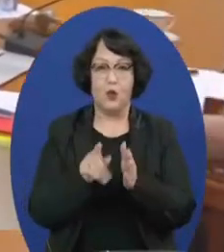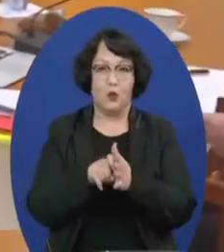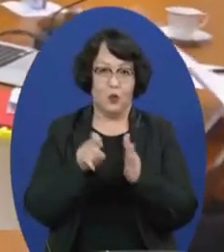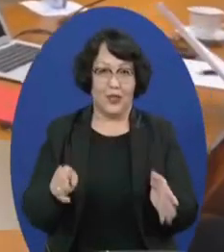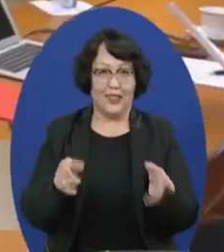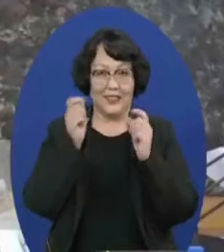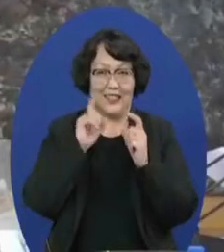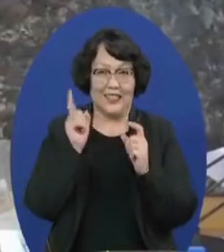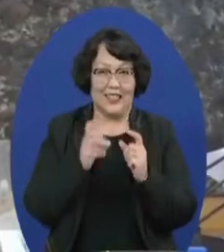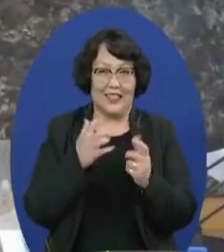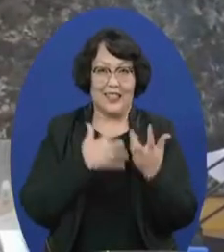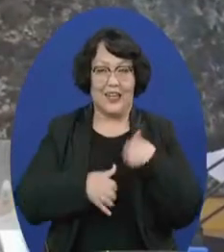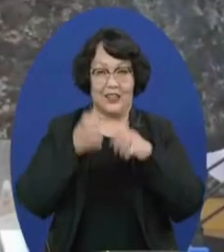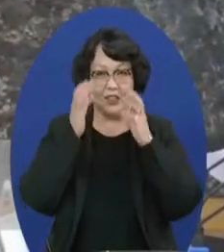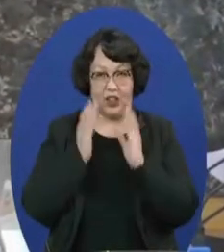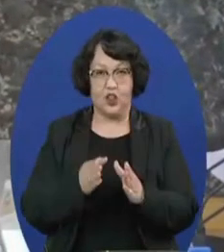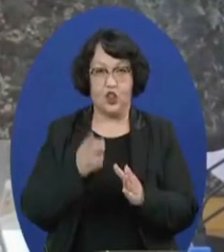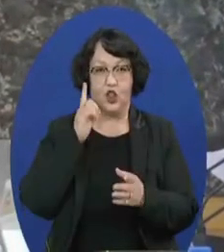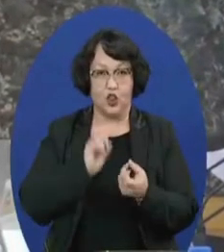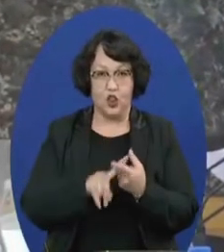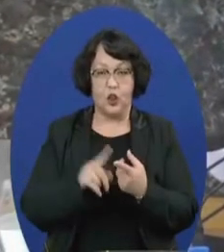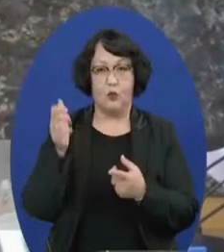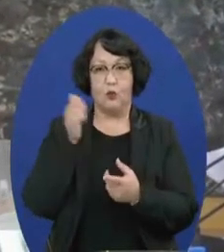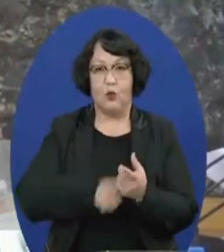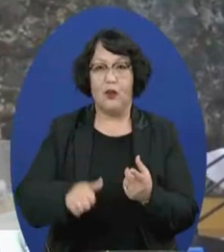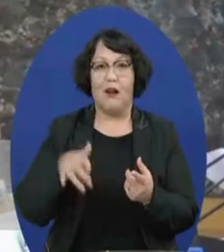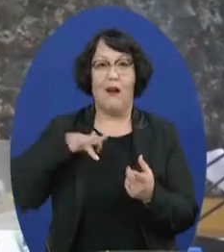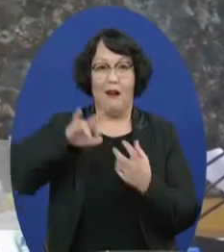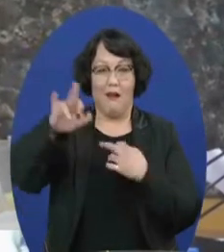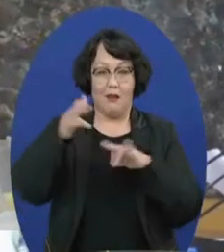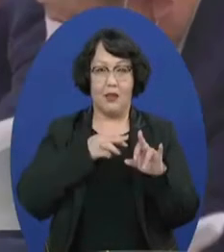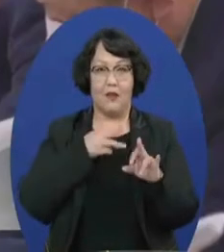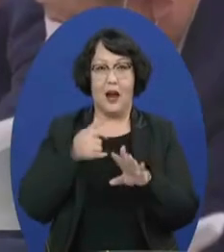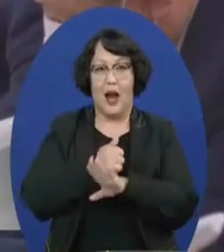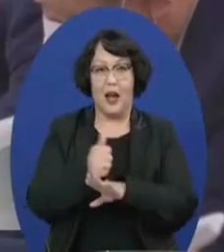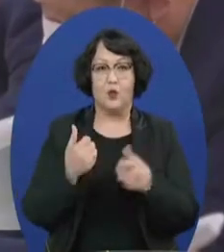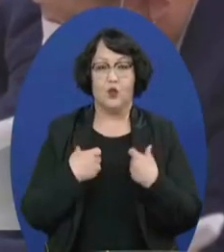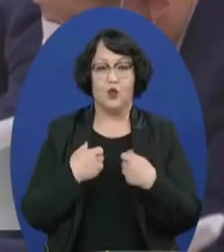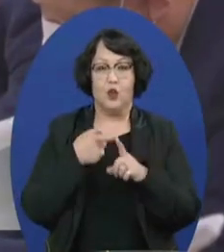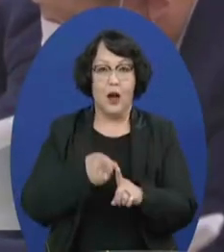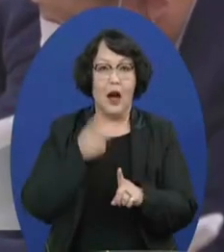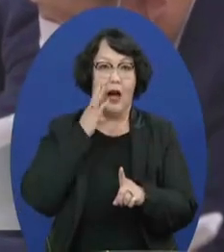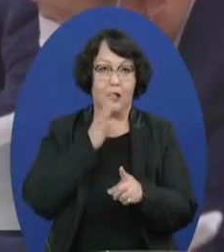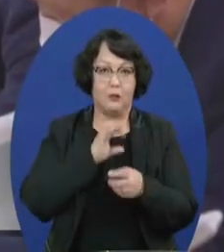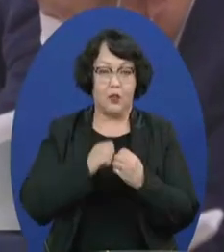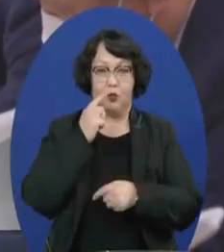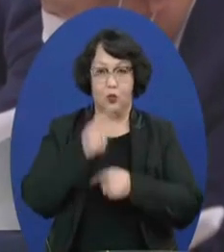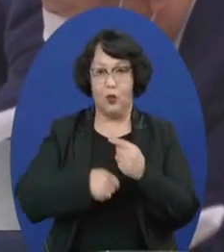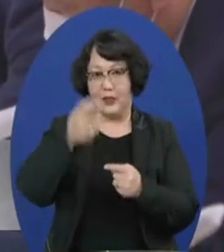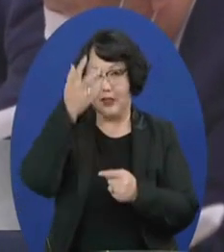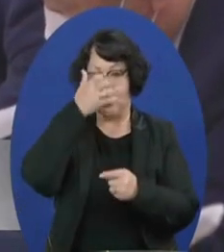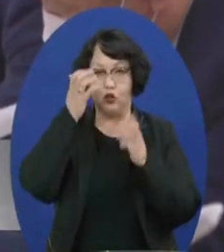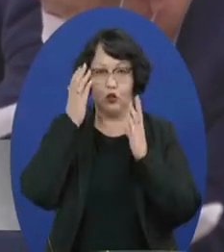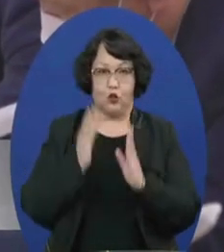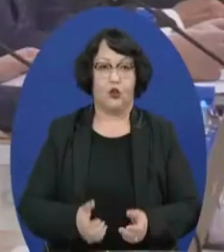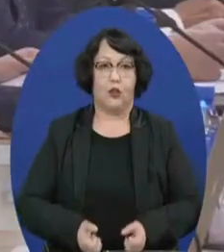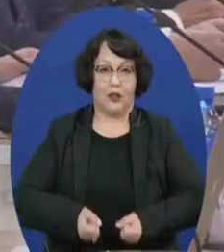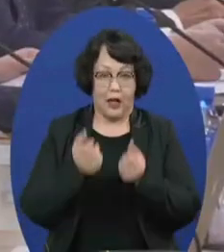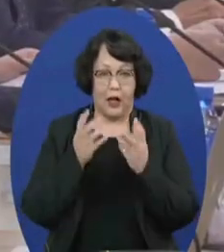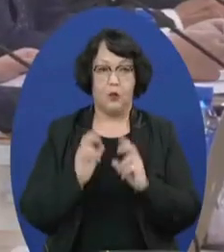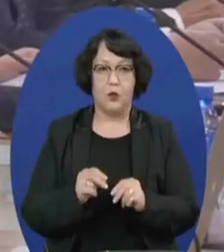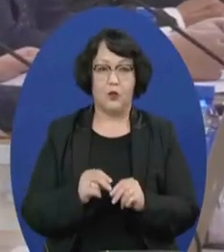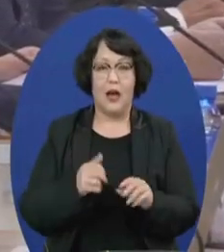цэргийн засах, тулгымцсан асуудлыг шийдвэрлэх зорилго бүхий агаарын тээвэр аялал жуулчлалын талаар авах арга хэмжээний тухай засгийн газрын тогтоолыг гаргахаар